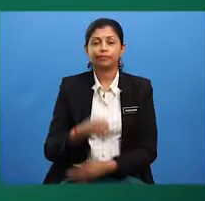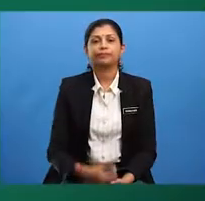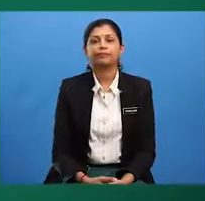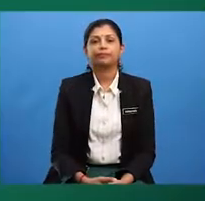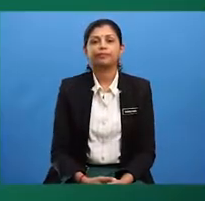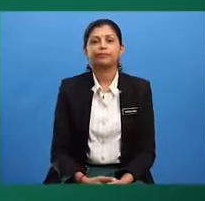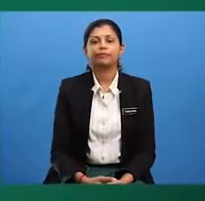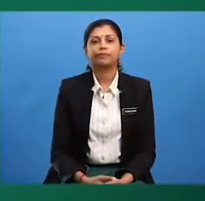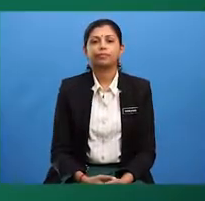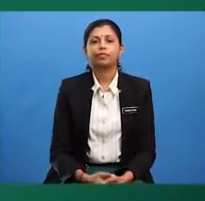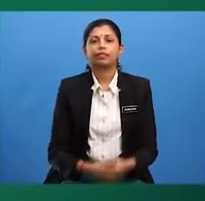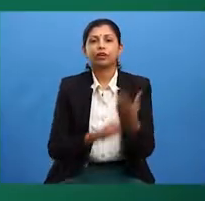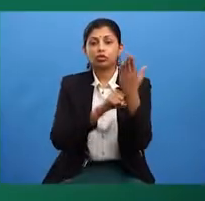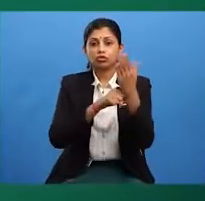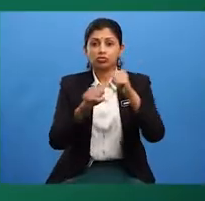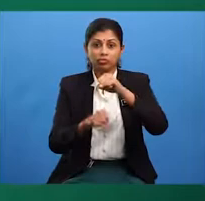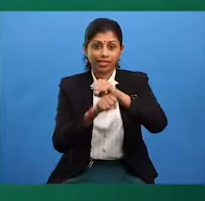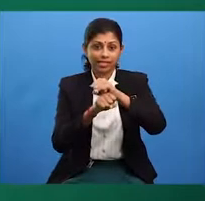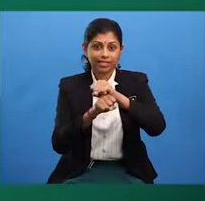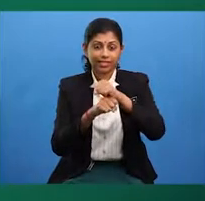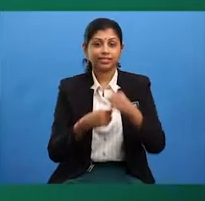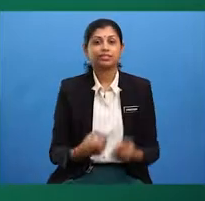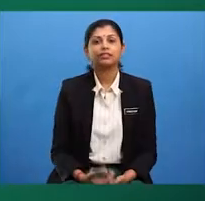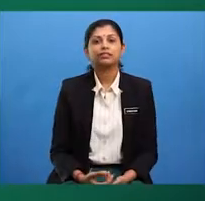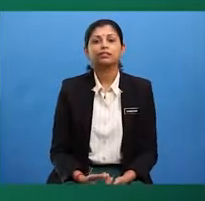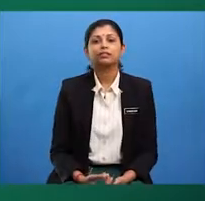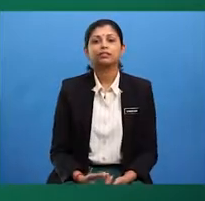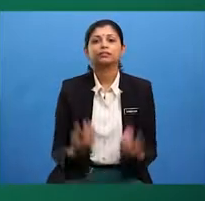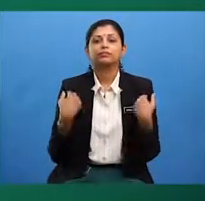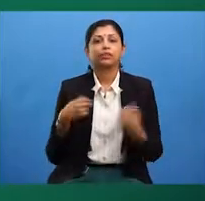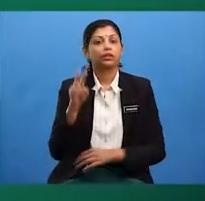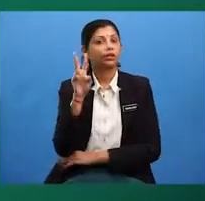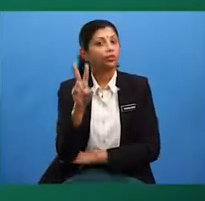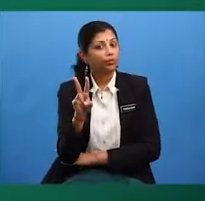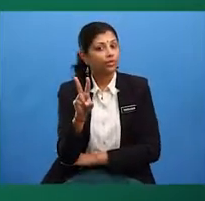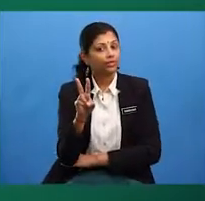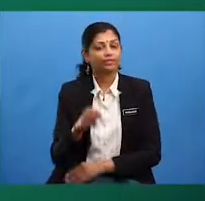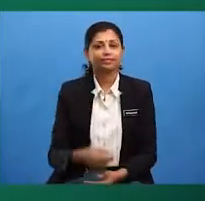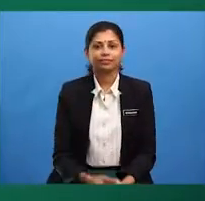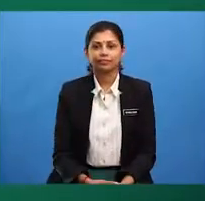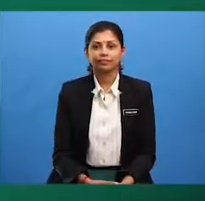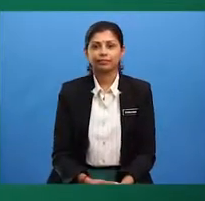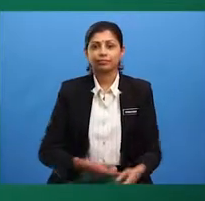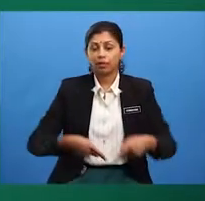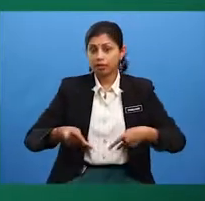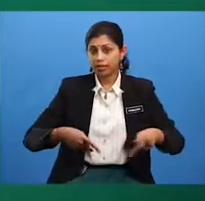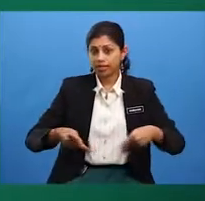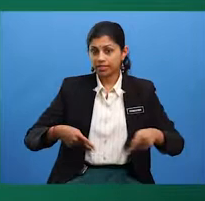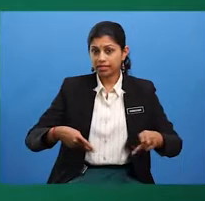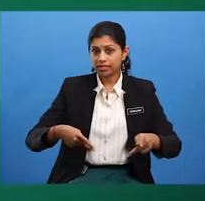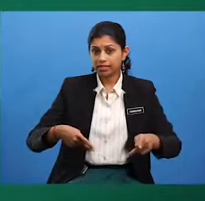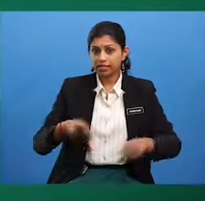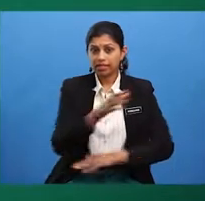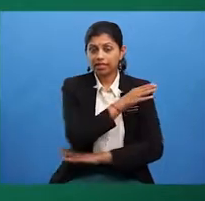Sumber asas petroleum ini terdiri daripada dua bahan iaitu plastik dan